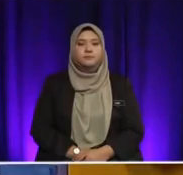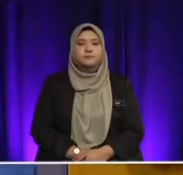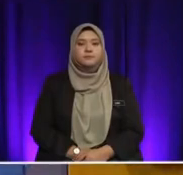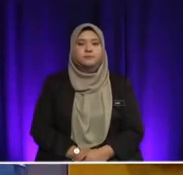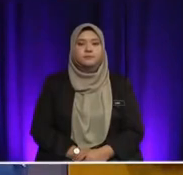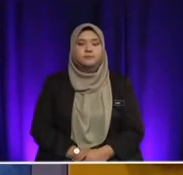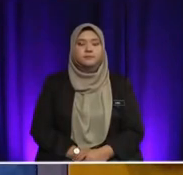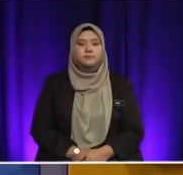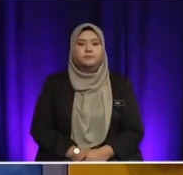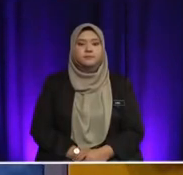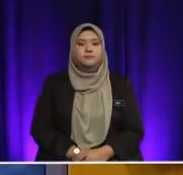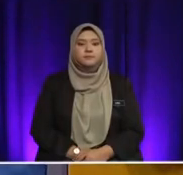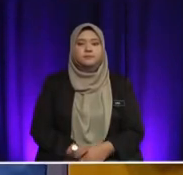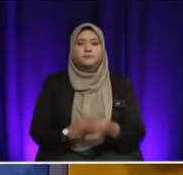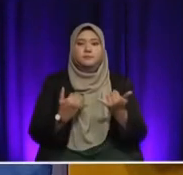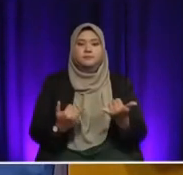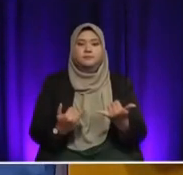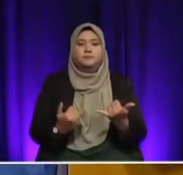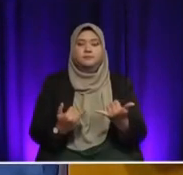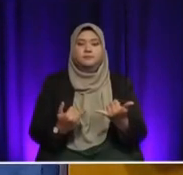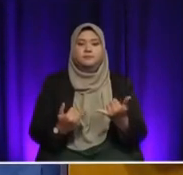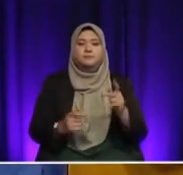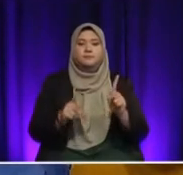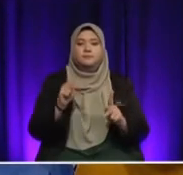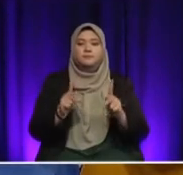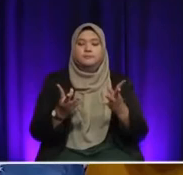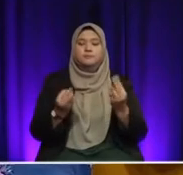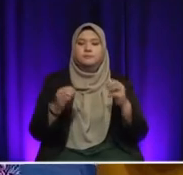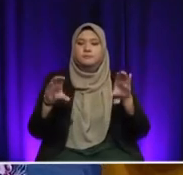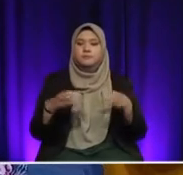Okey. Sekarang kita tengok pula berbola kebab daging lembu.